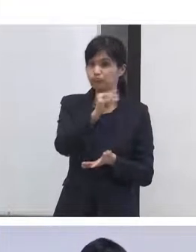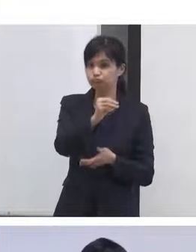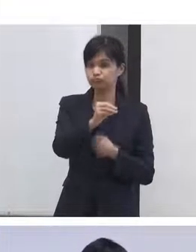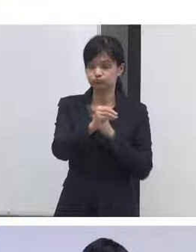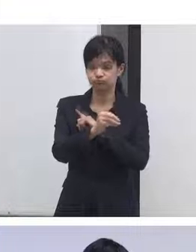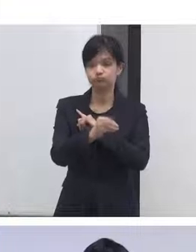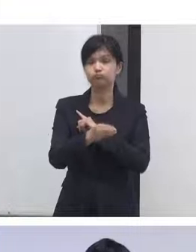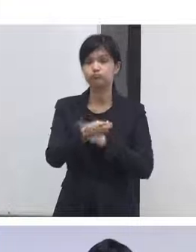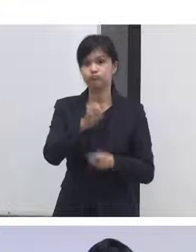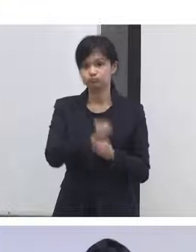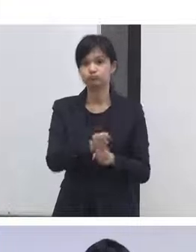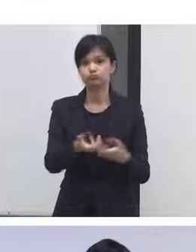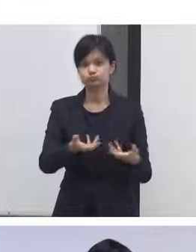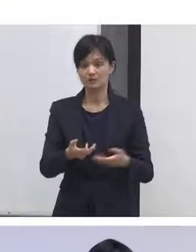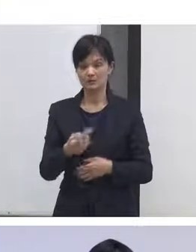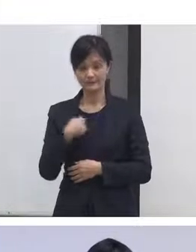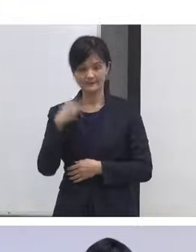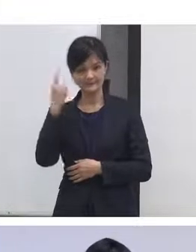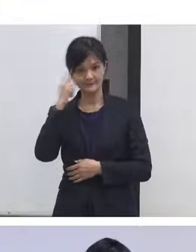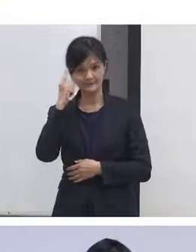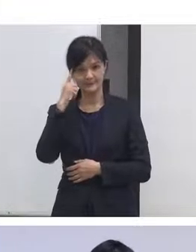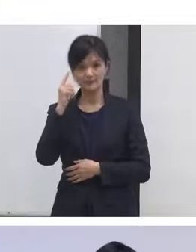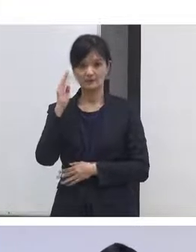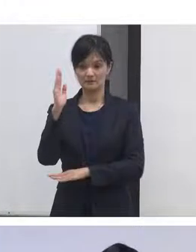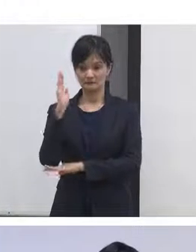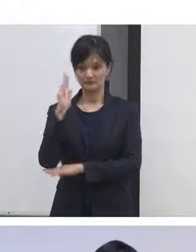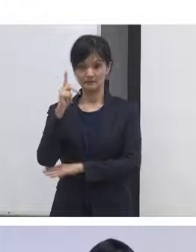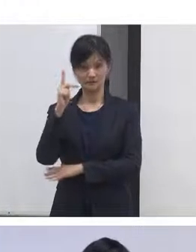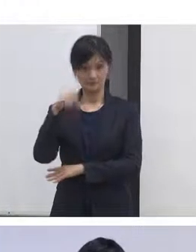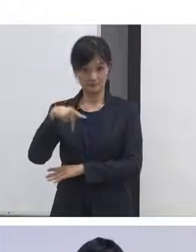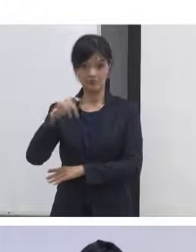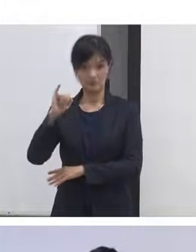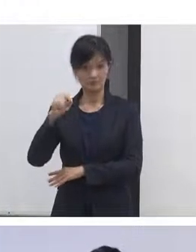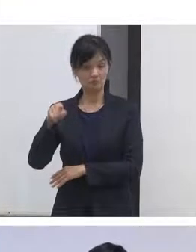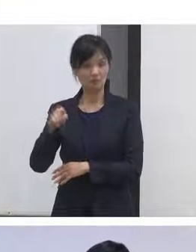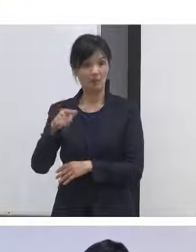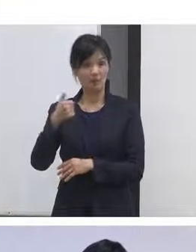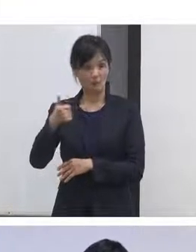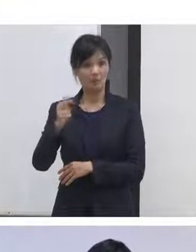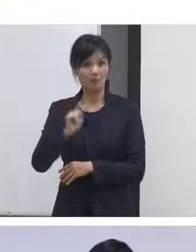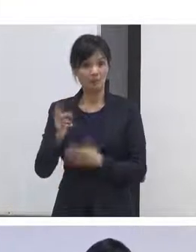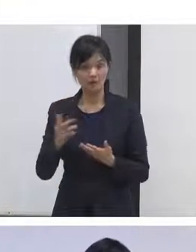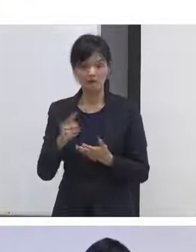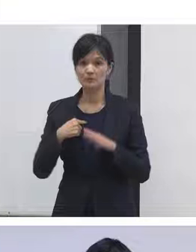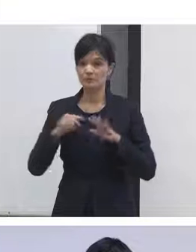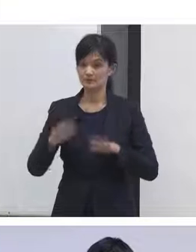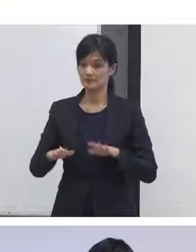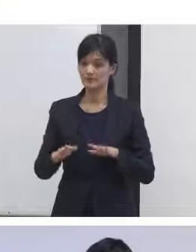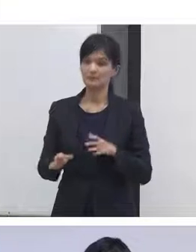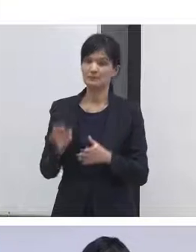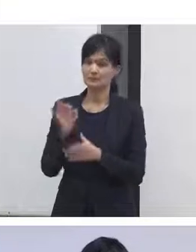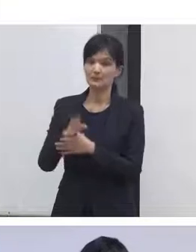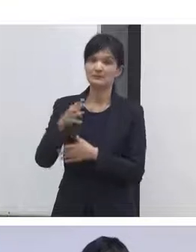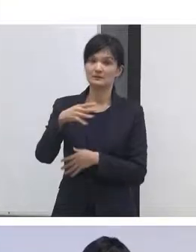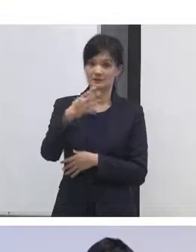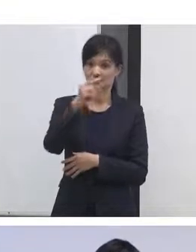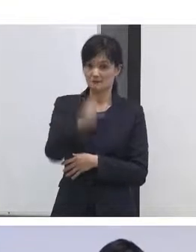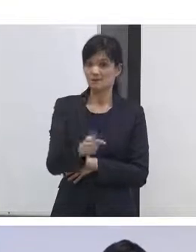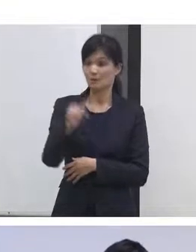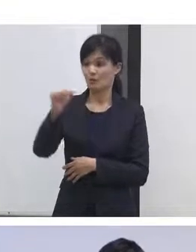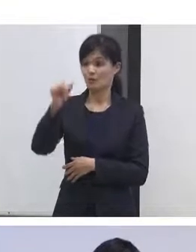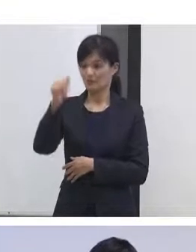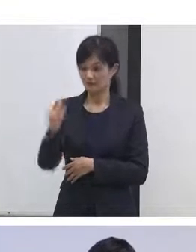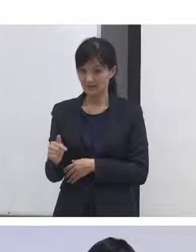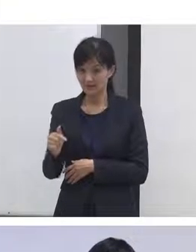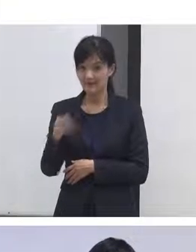的设定法是让政府有个好 KPI 的好处，是他可以设定说我今年撒出去4-5亿，然后我造成了民间的